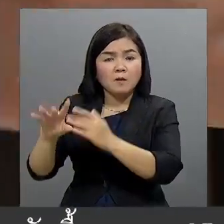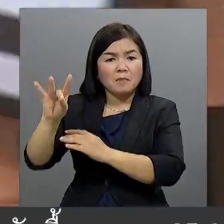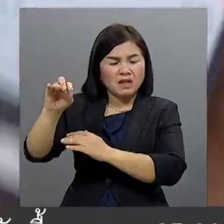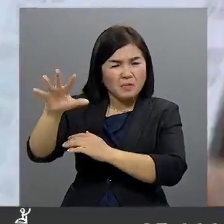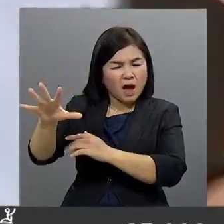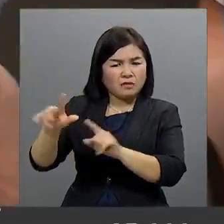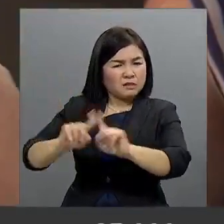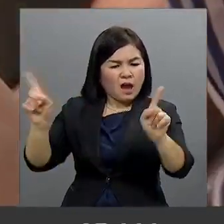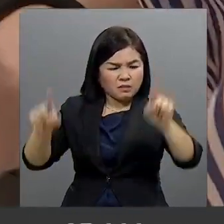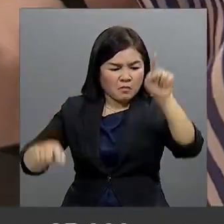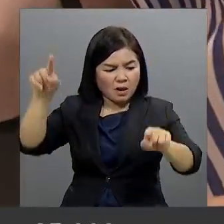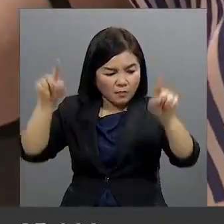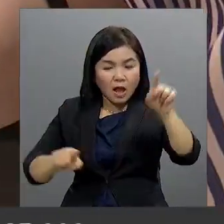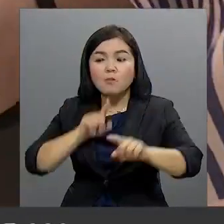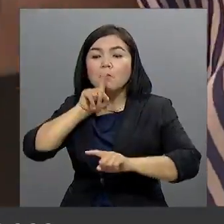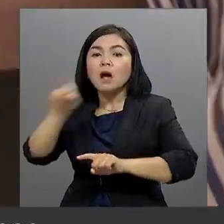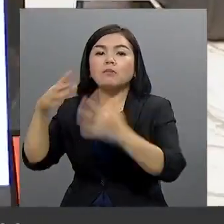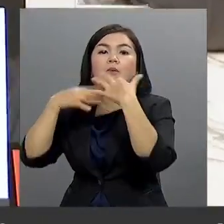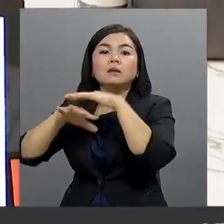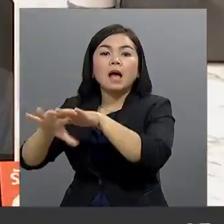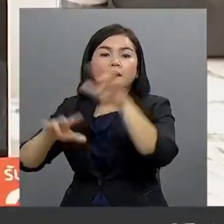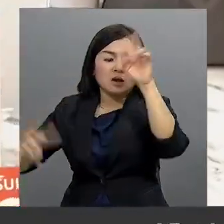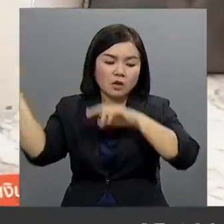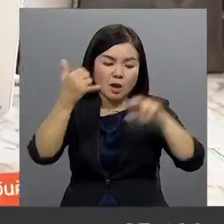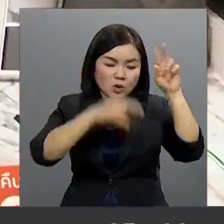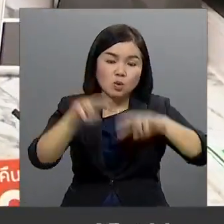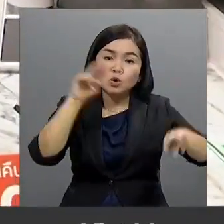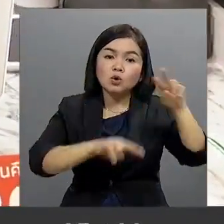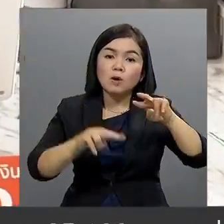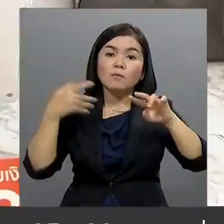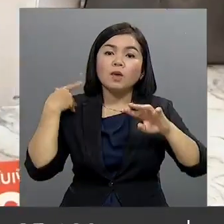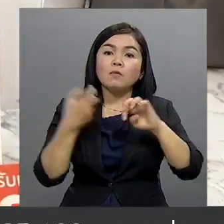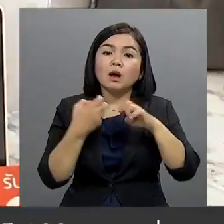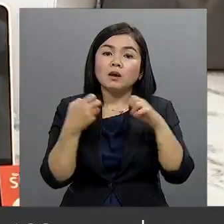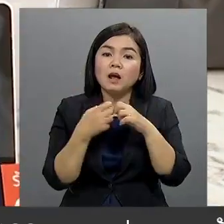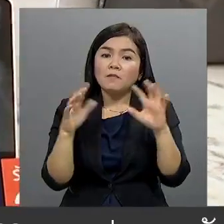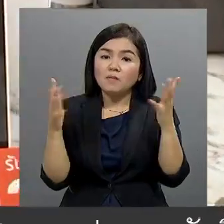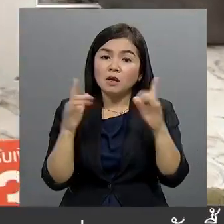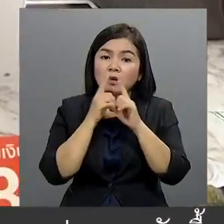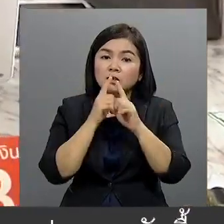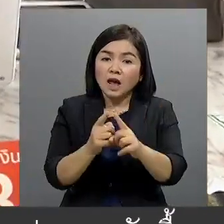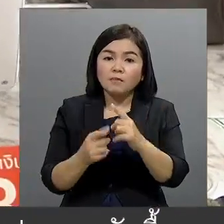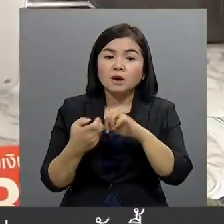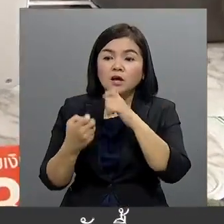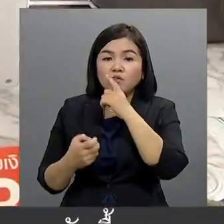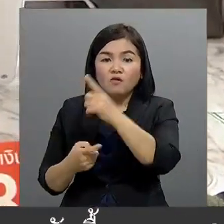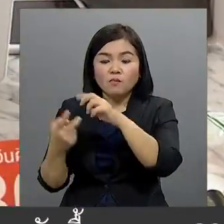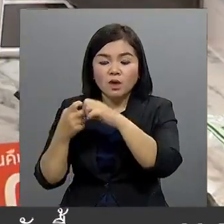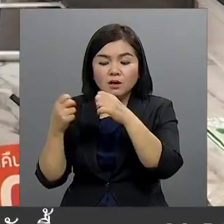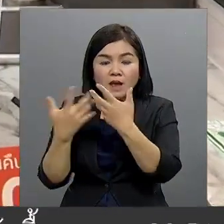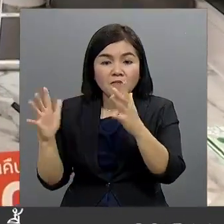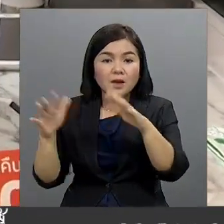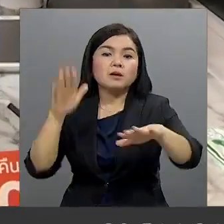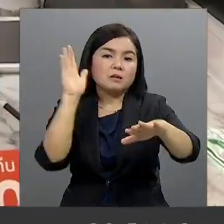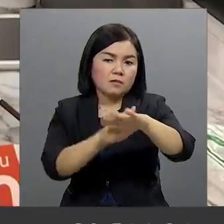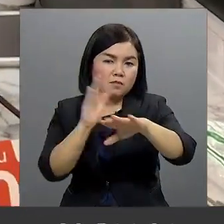สายตรวจไปตรวจสบทันทีก็เพรว่าไม่ได้มีความผปกติ ตามที่ถูกร้องเรียน่กมการตักเตือน มการลงโท